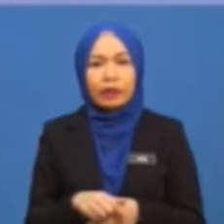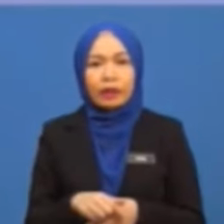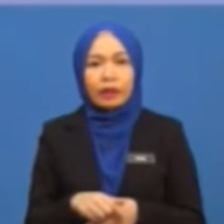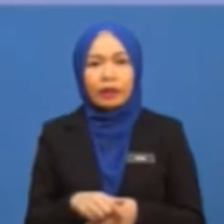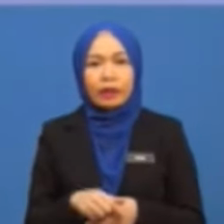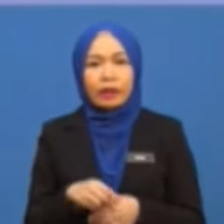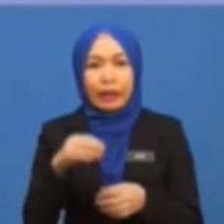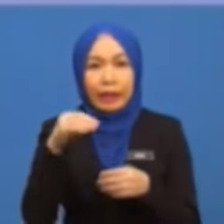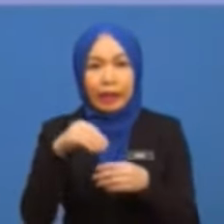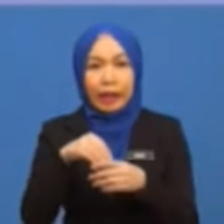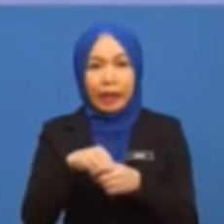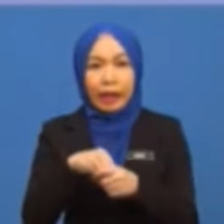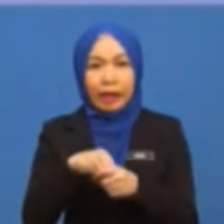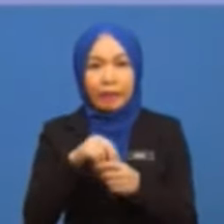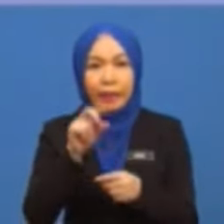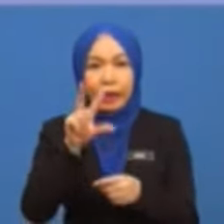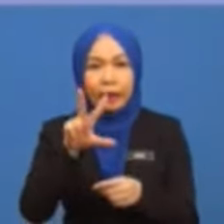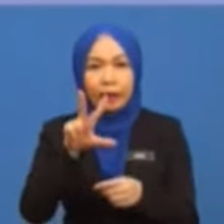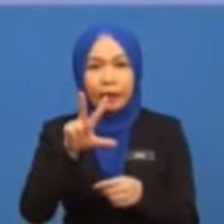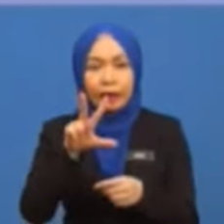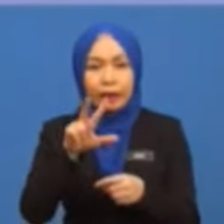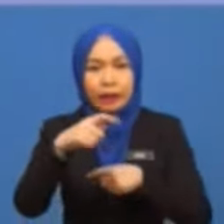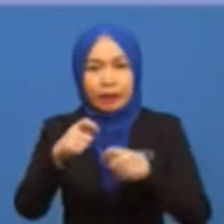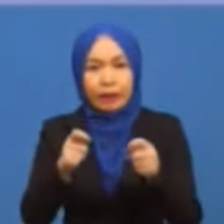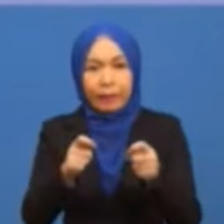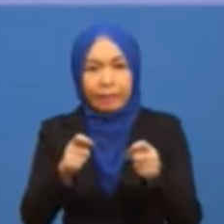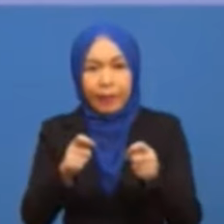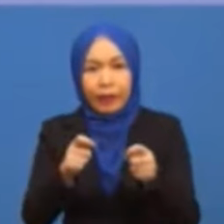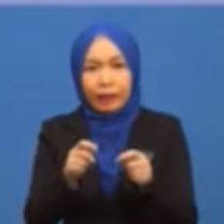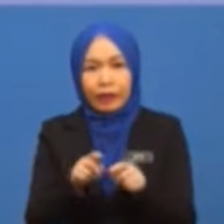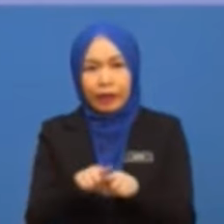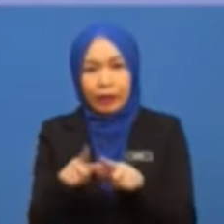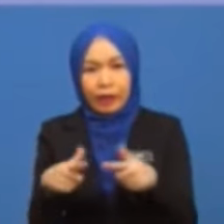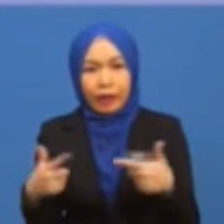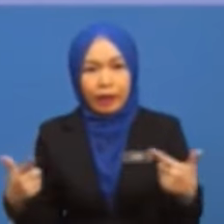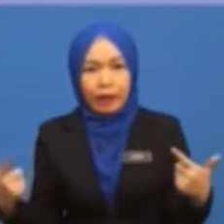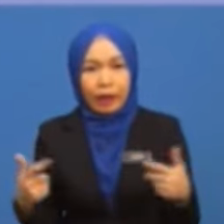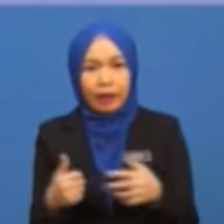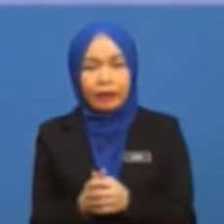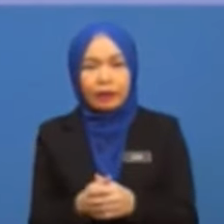Ketiga, rekod nilai pH dalam jadual.